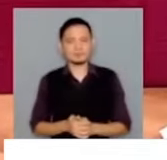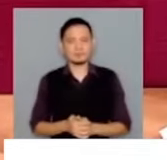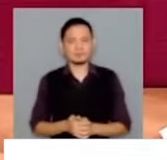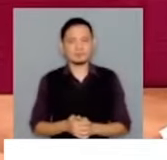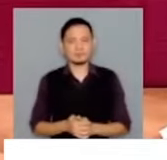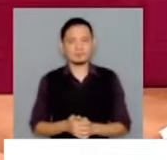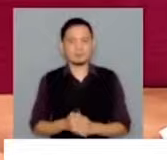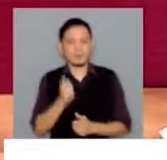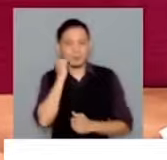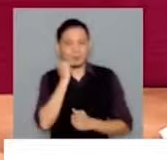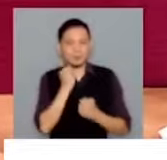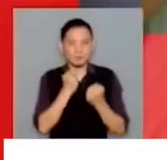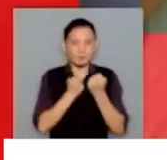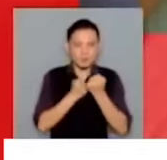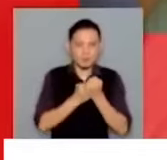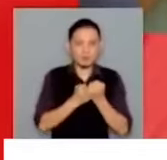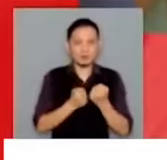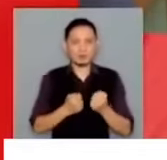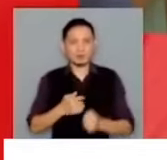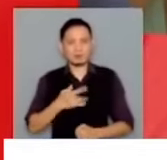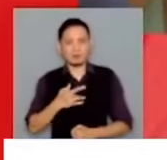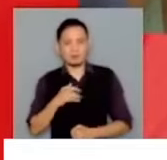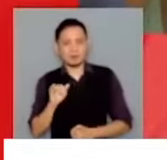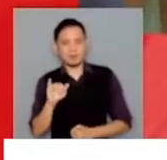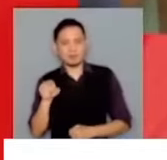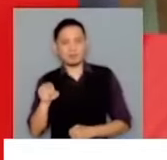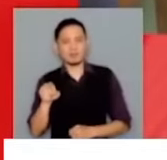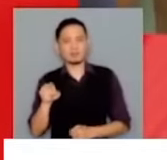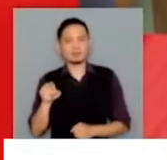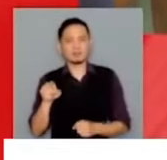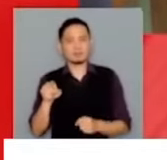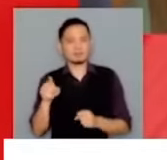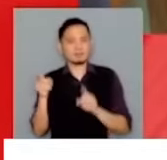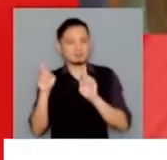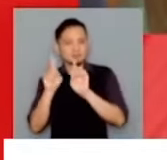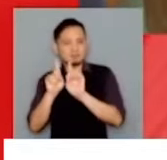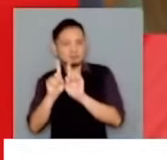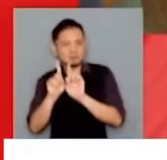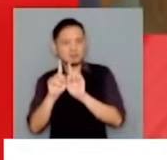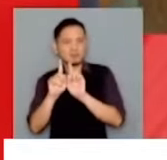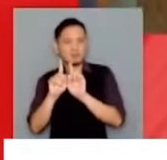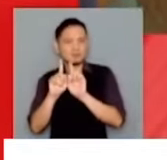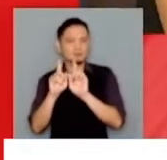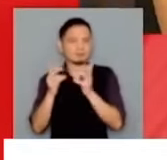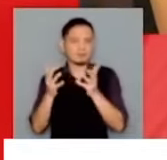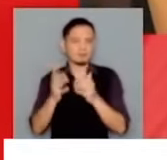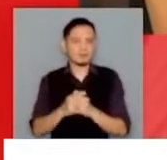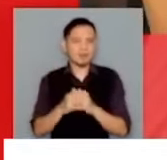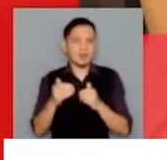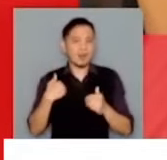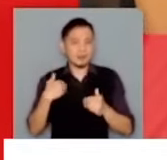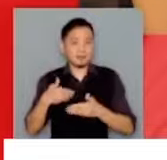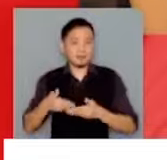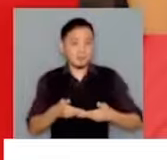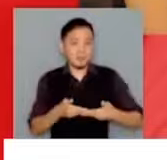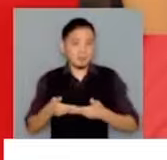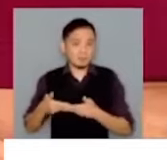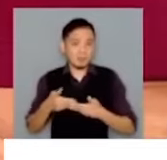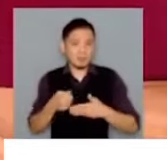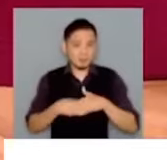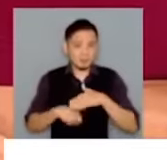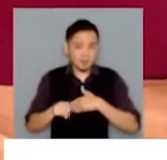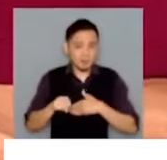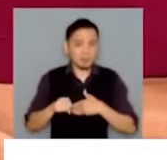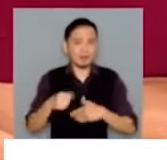mas feeling ko tumibay po yung ano namin. Like, pagsasama kasi since dumating si baby. Kaya yun po. At baby girl pa.